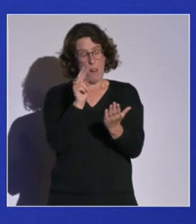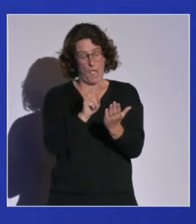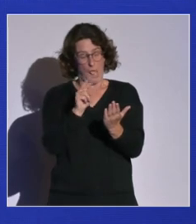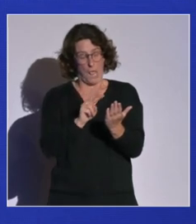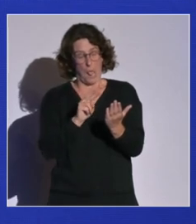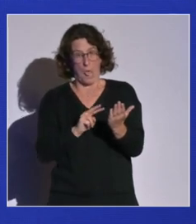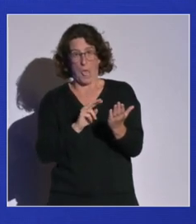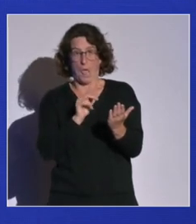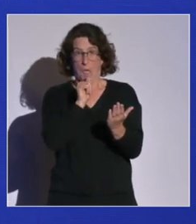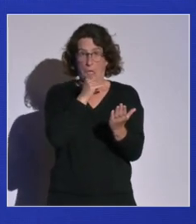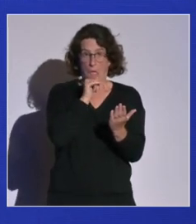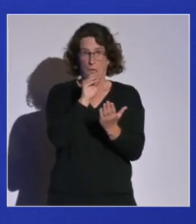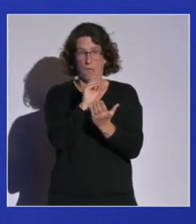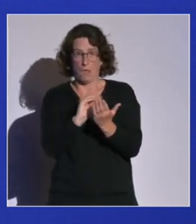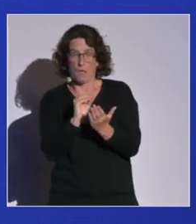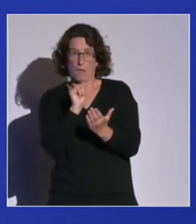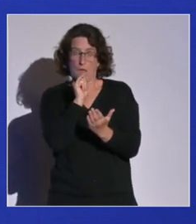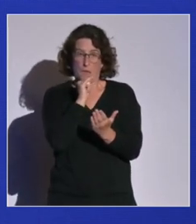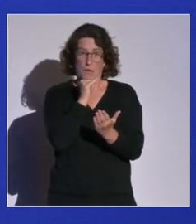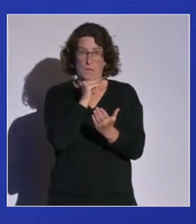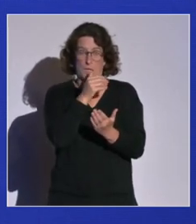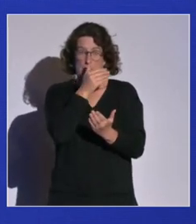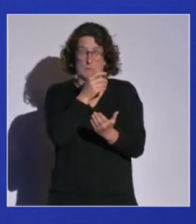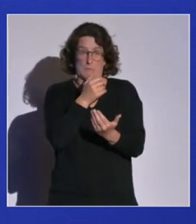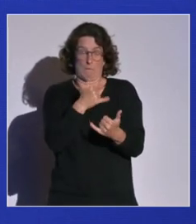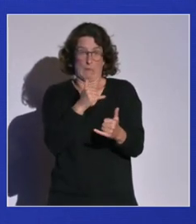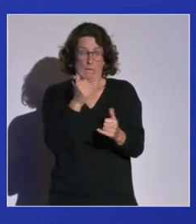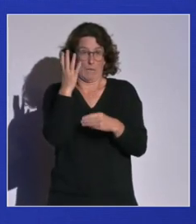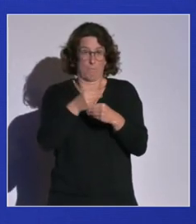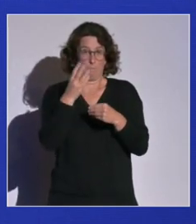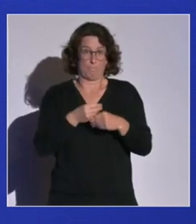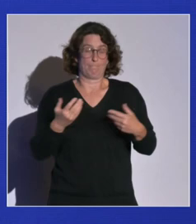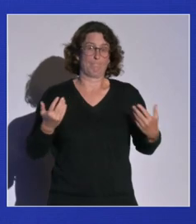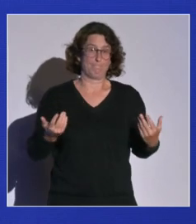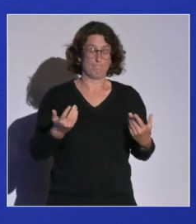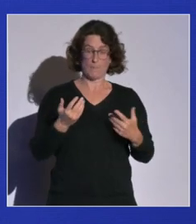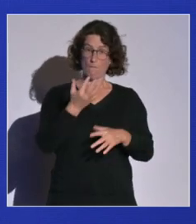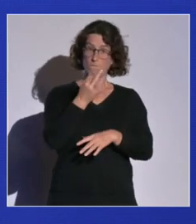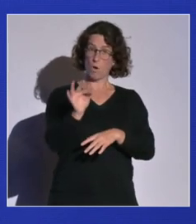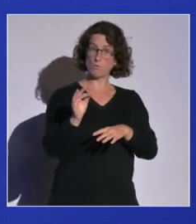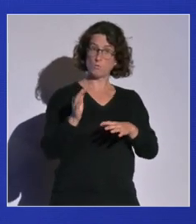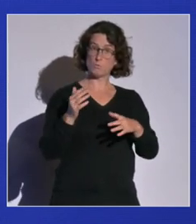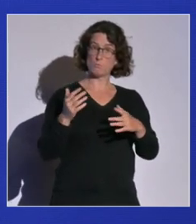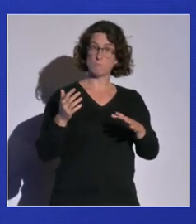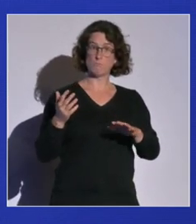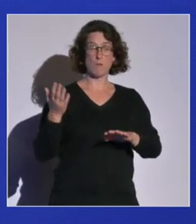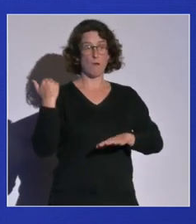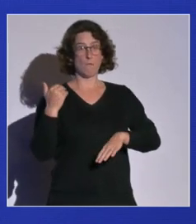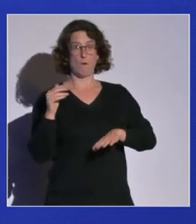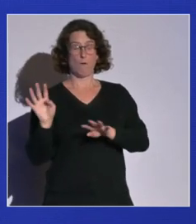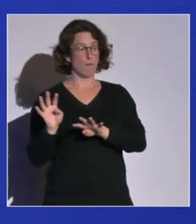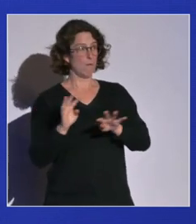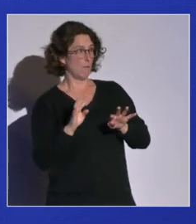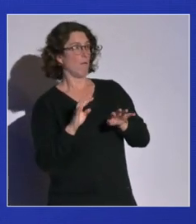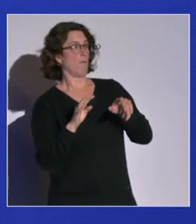bien écrire. Vous vous dites que la France, qui a été le pays du monde considéré comme ayant la meilleure éducation